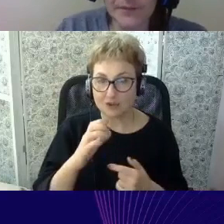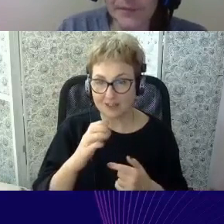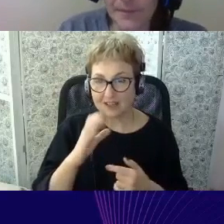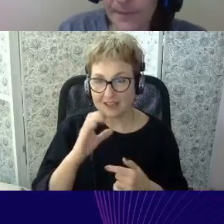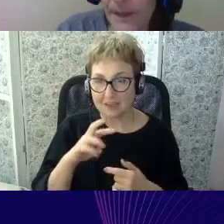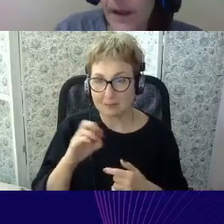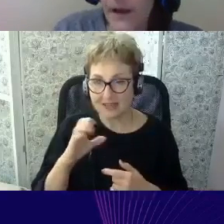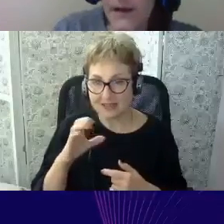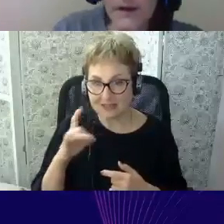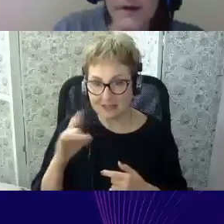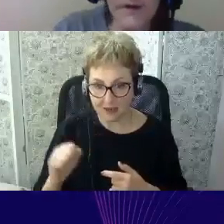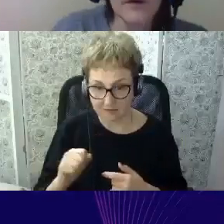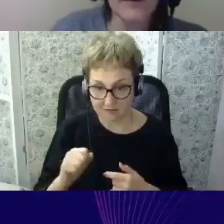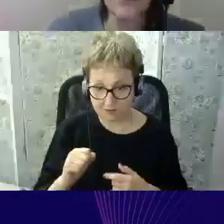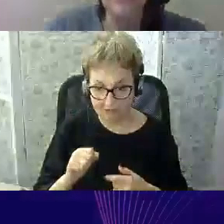семестра.